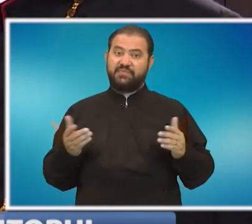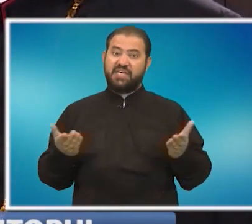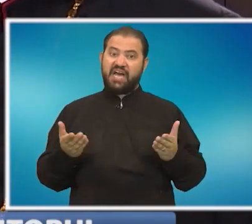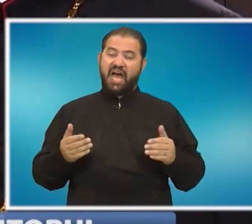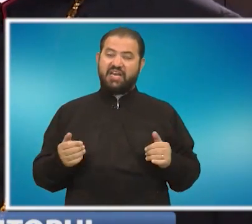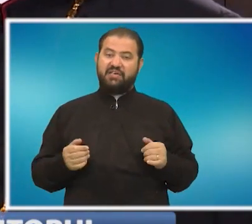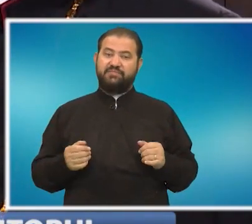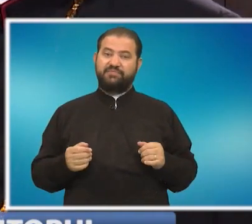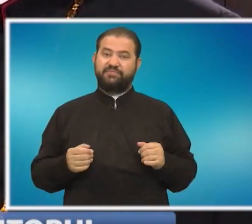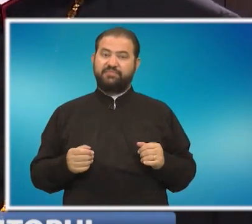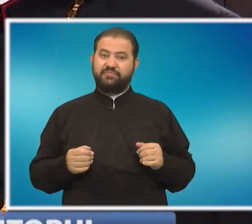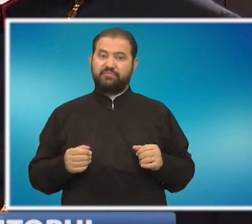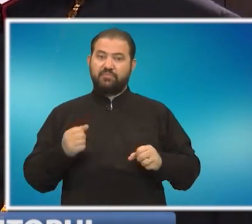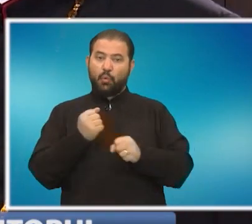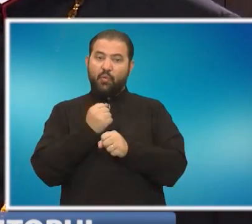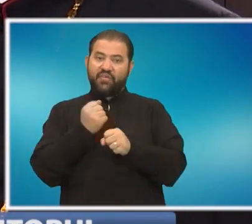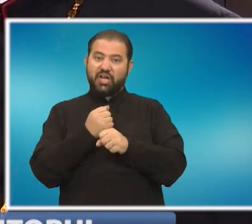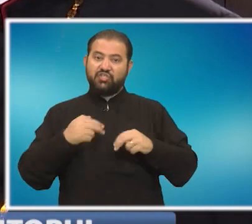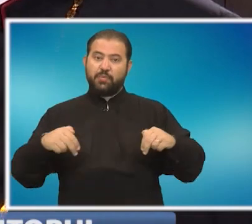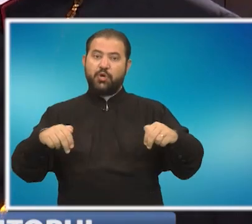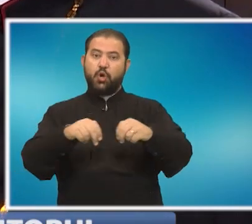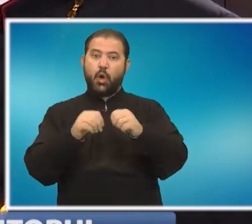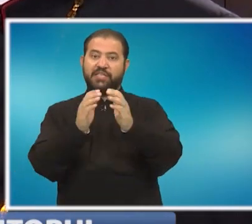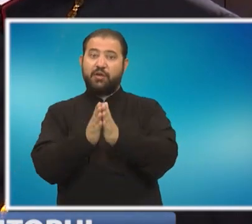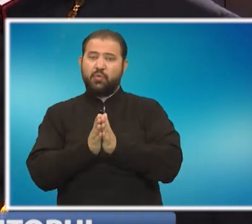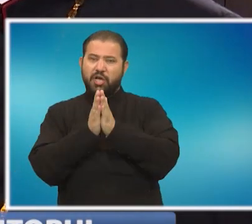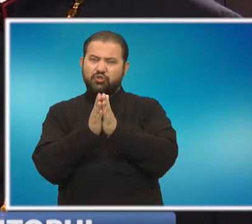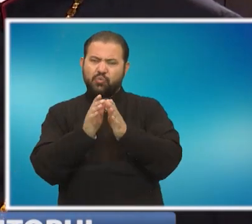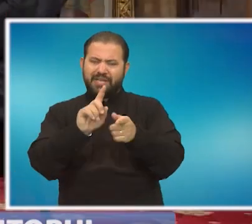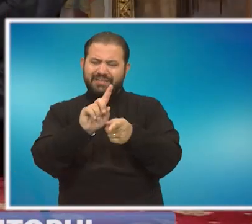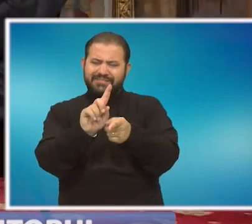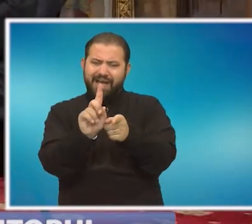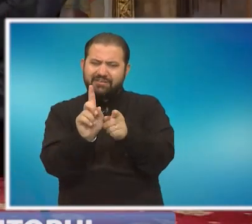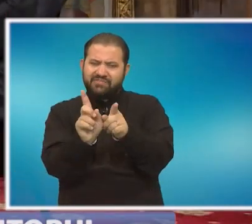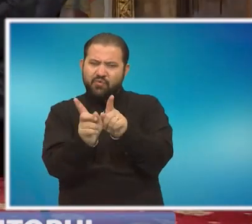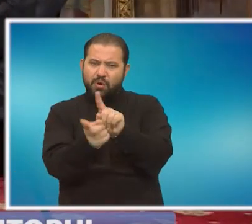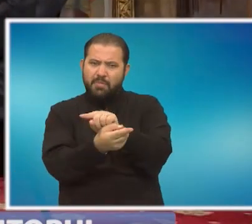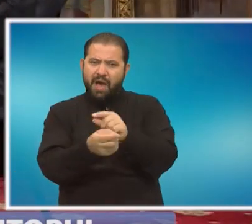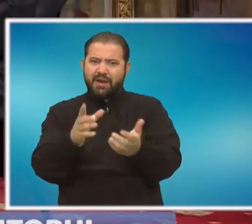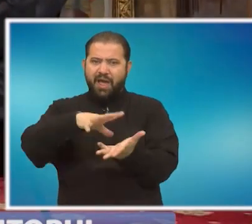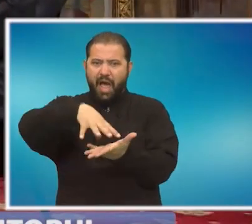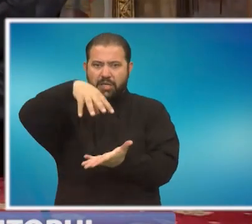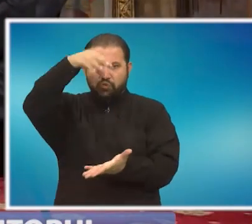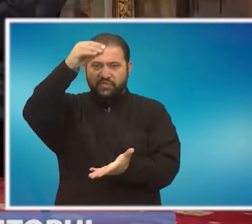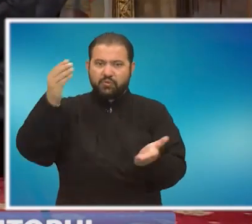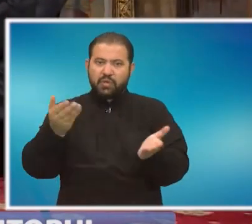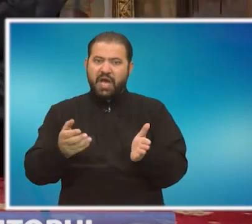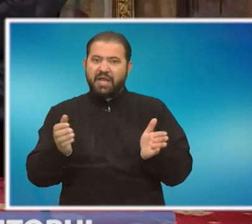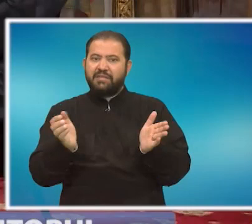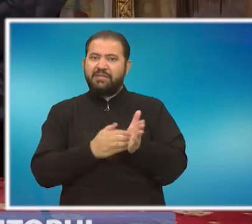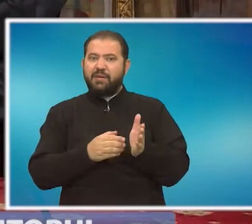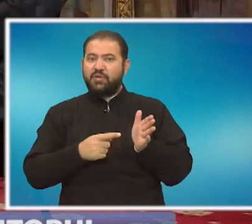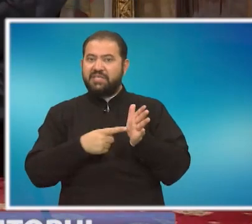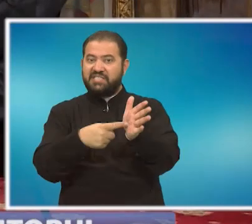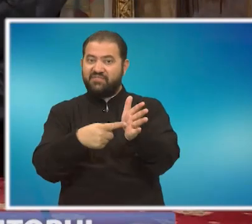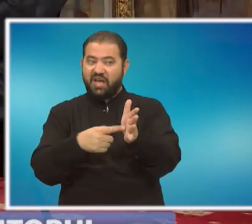starea care se realizează, starea de rugăciune, starea de transformare a sufletului care trebuie să